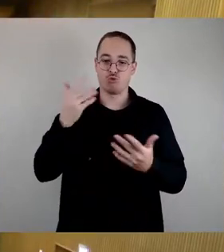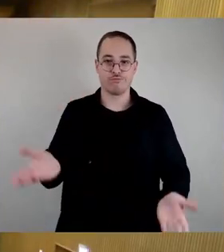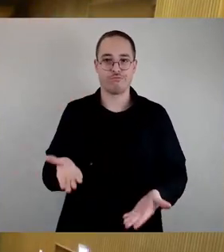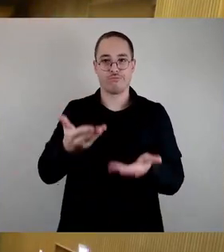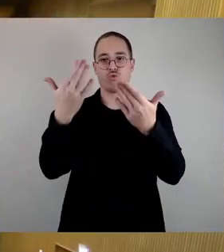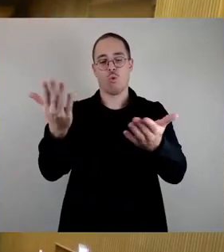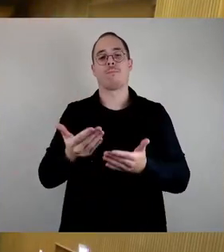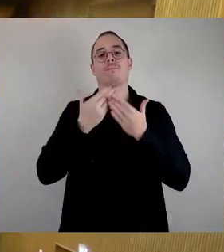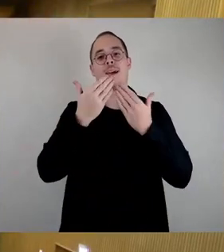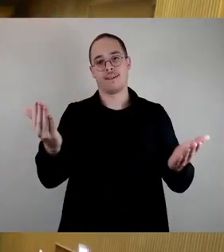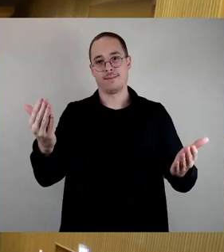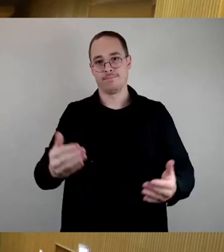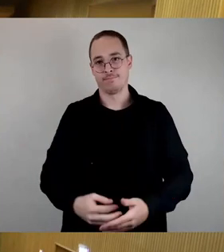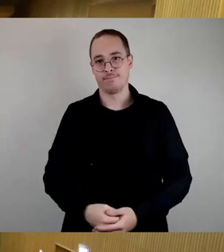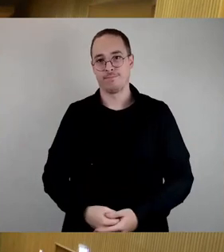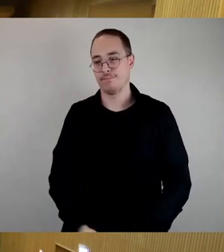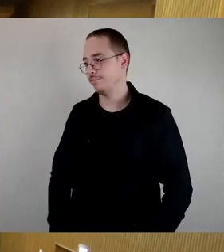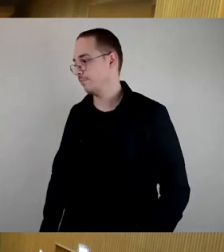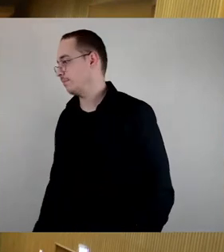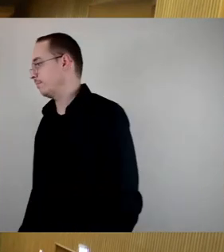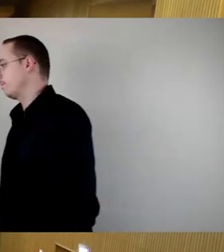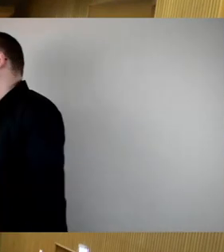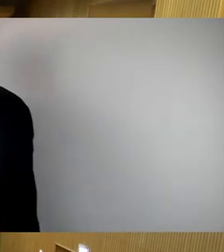Wird FDP das Wort gewünscht? Nein.